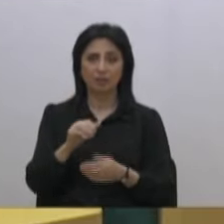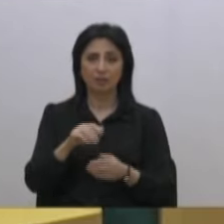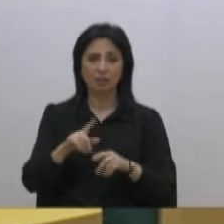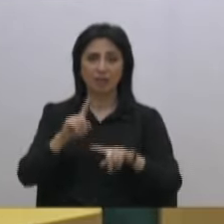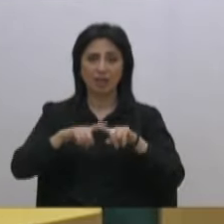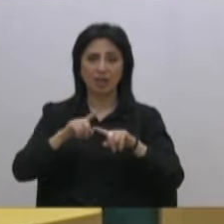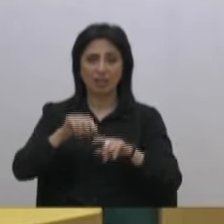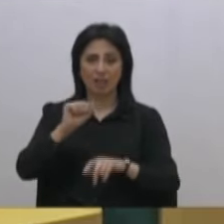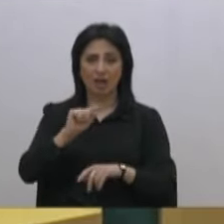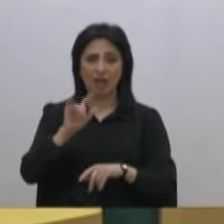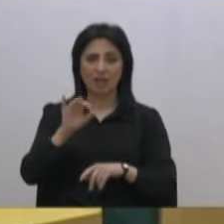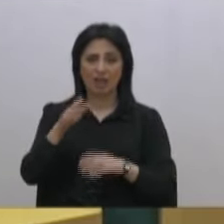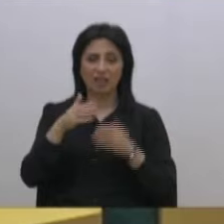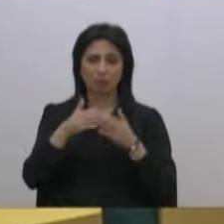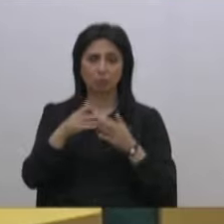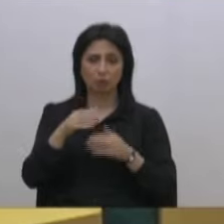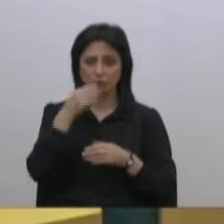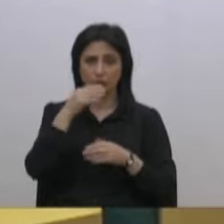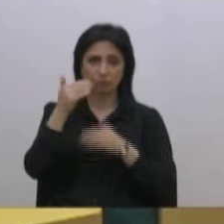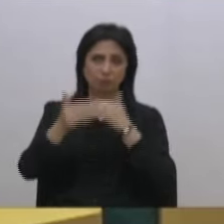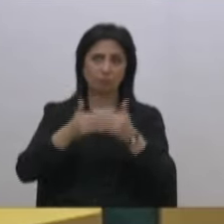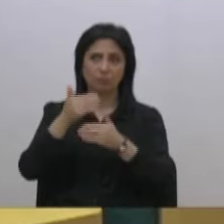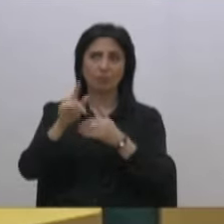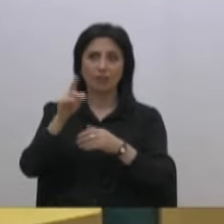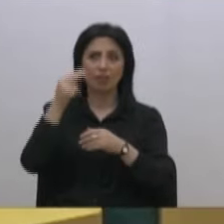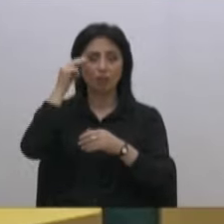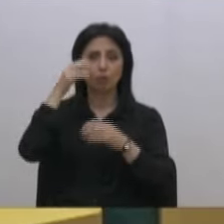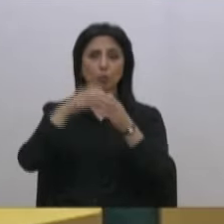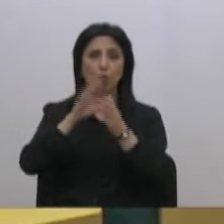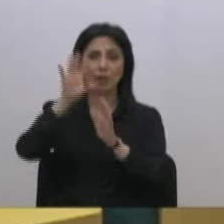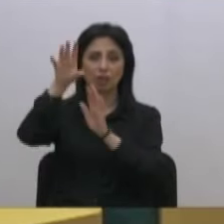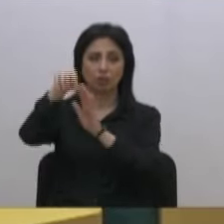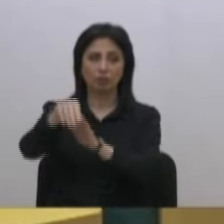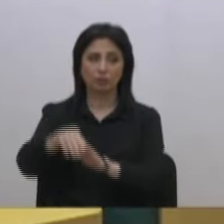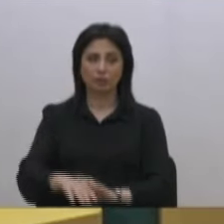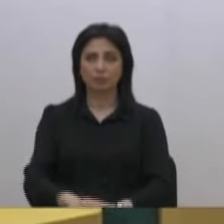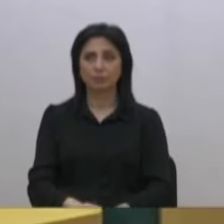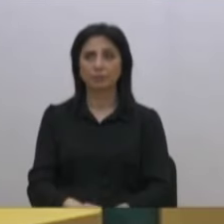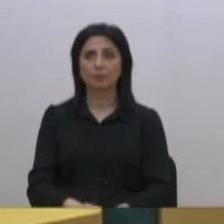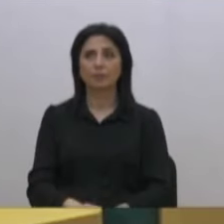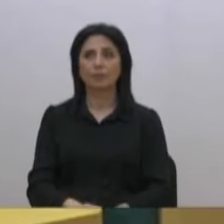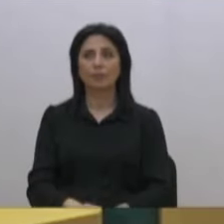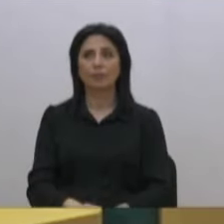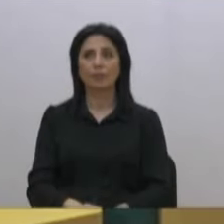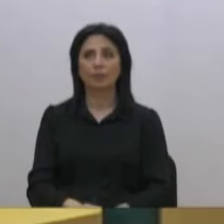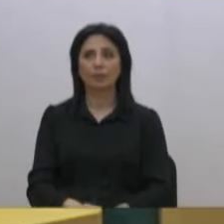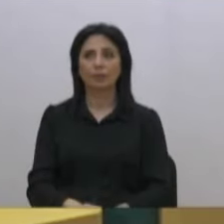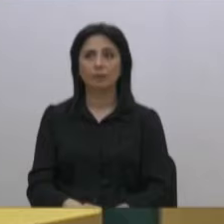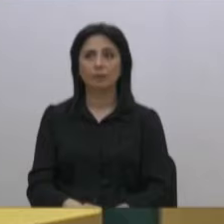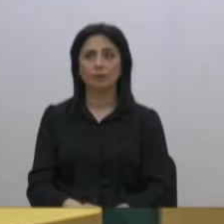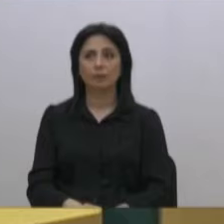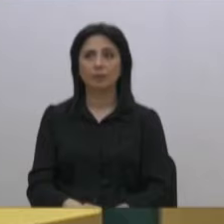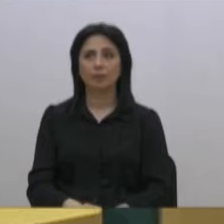პორტი, რომელიც ძალიან წარმატებული გახდა მას შემდეგ, სწორედ რაც იქ ჩინური კომპანიები შევიდნენ.